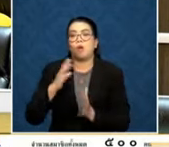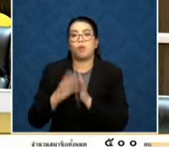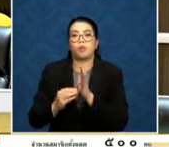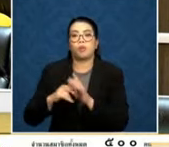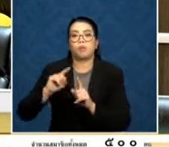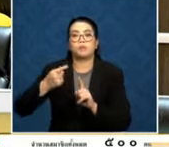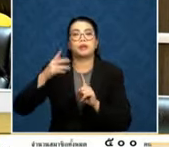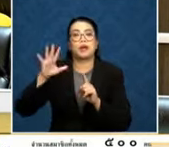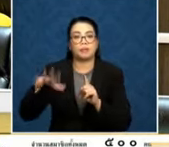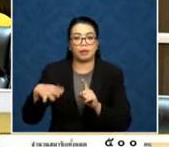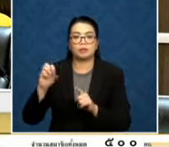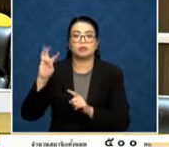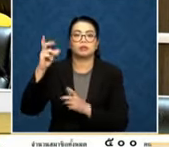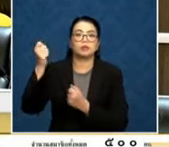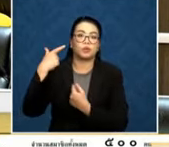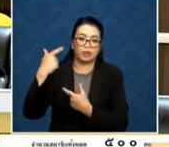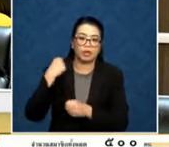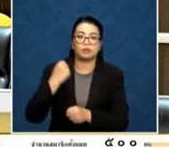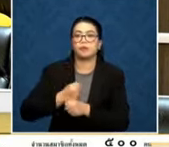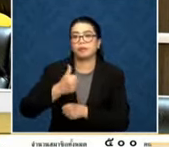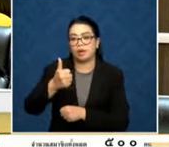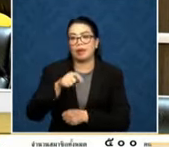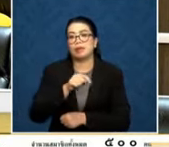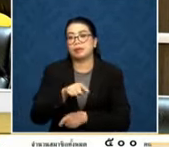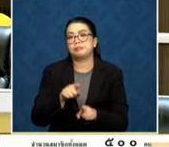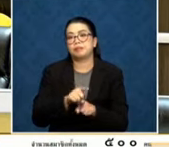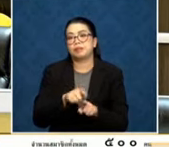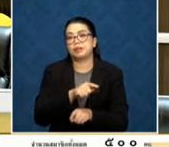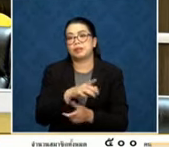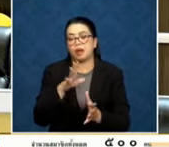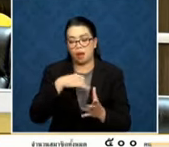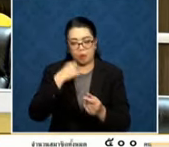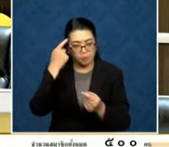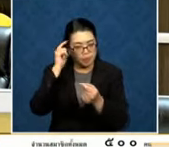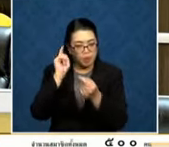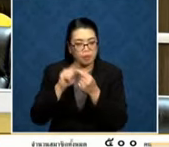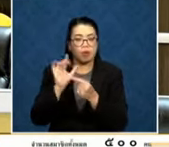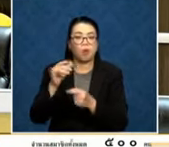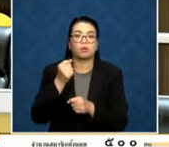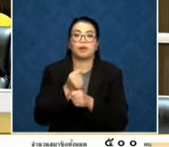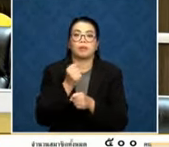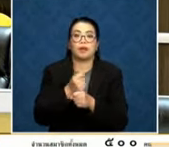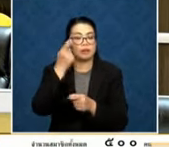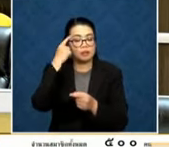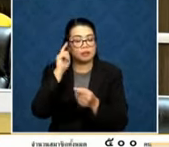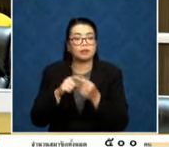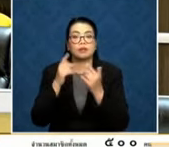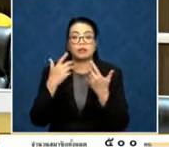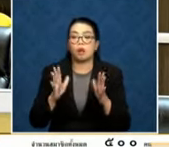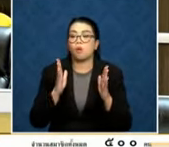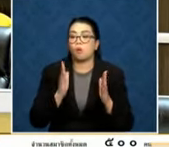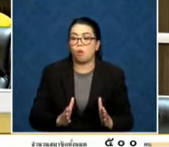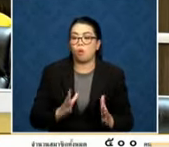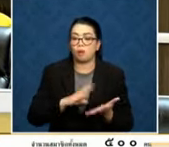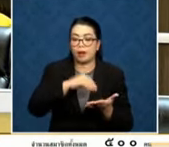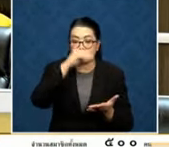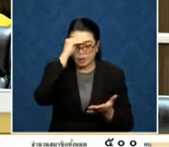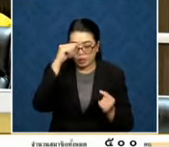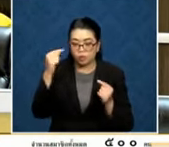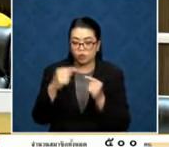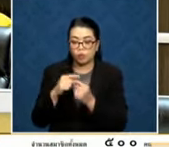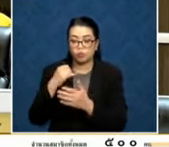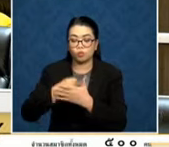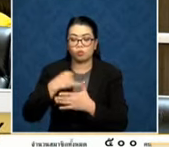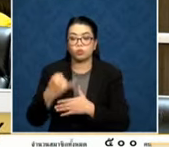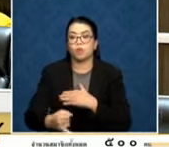นอนพร้อมสวัสดิการด้วยอย่างนี้ครับเราต้องเอาเป้าหมายของงานที่ตั้งมาอยู่แล้วเอาคนเนี่ยไปเรียนพอเรียน